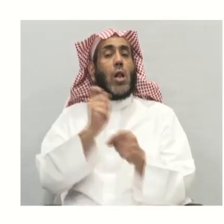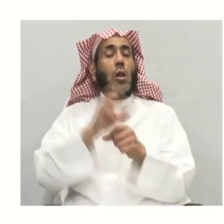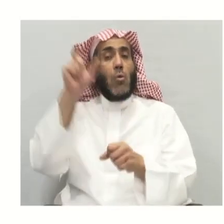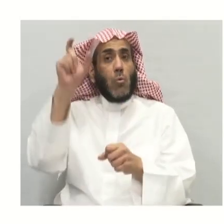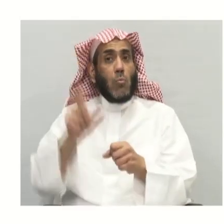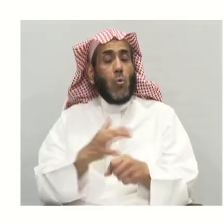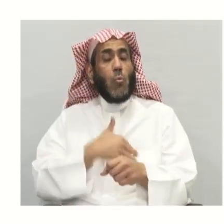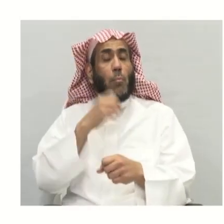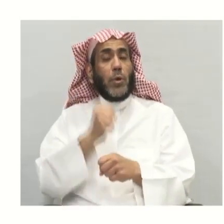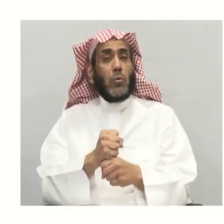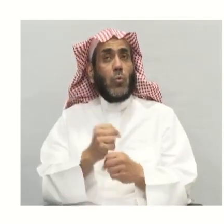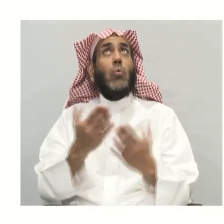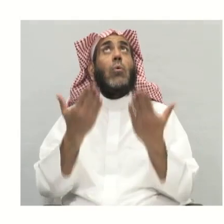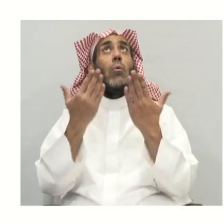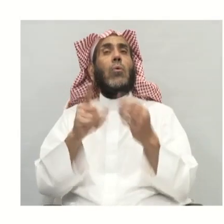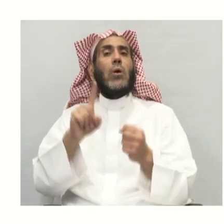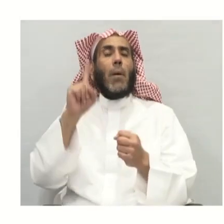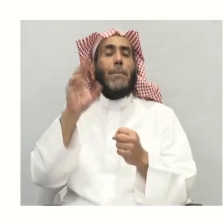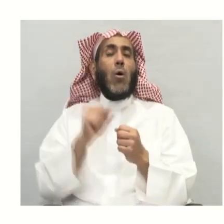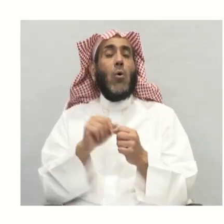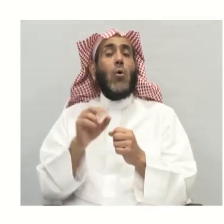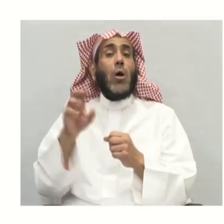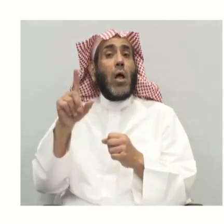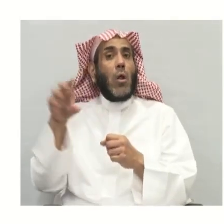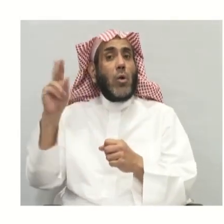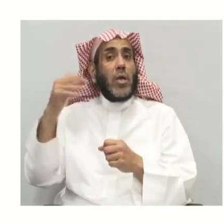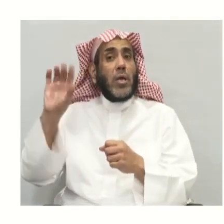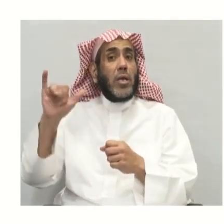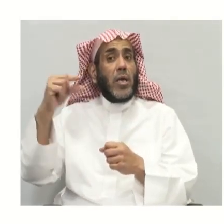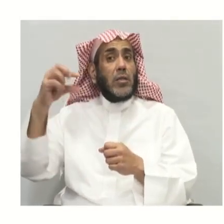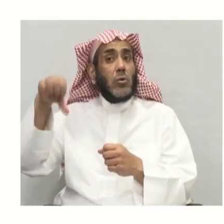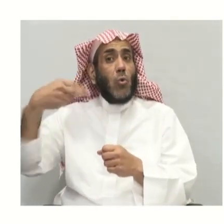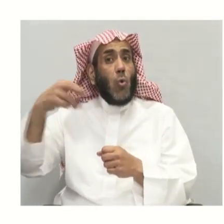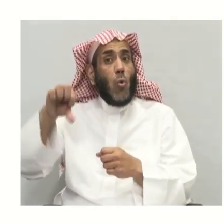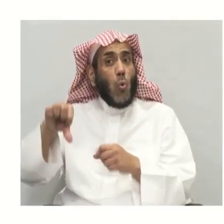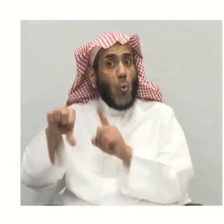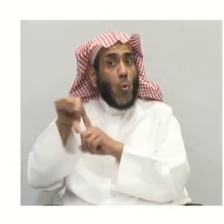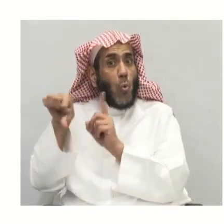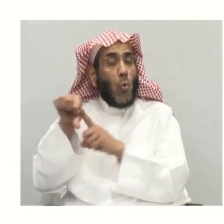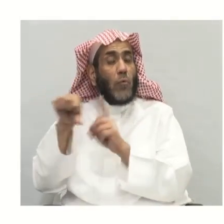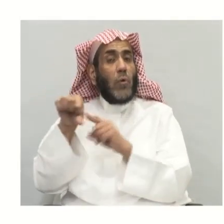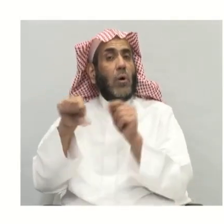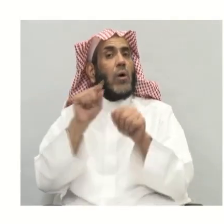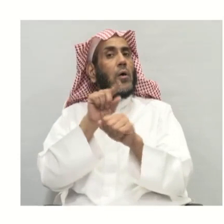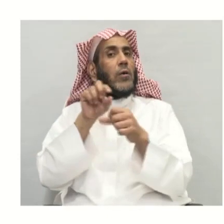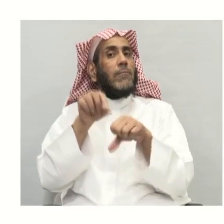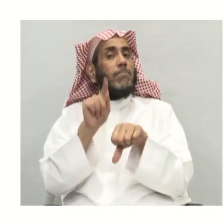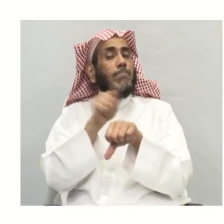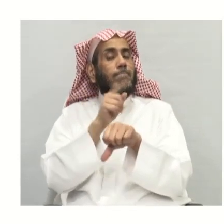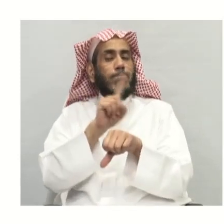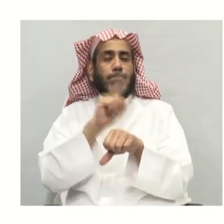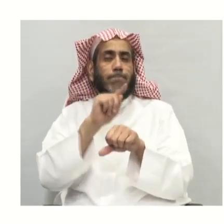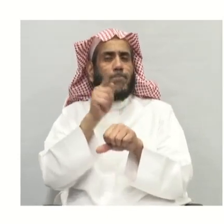يدعو لاحظ هنا ان الواو لم تظهر عليها الضمه اذا كلمه يدعو